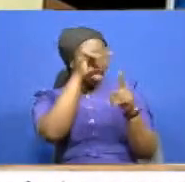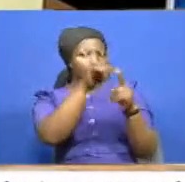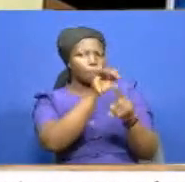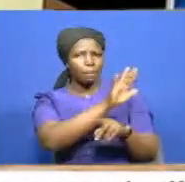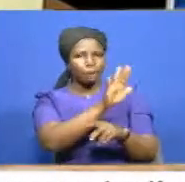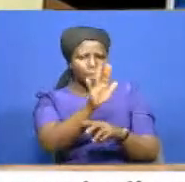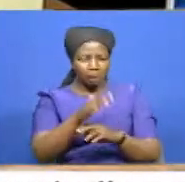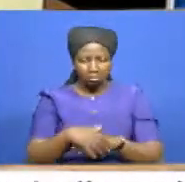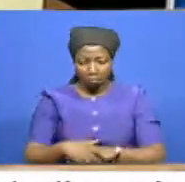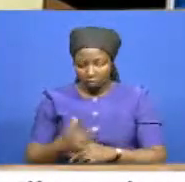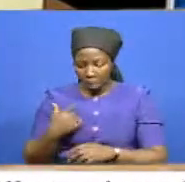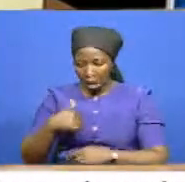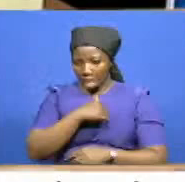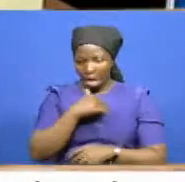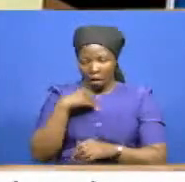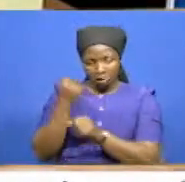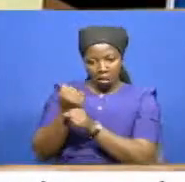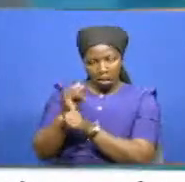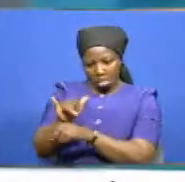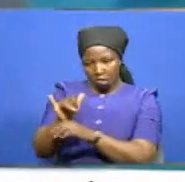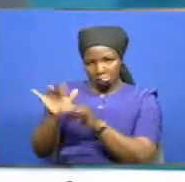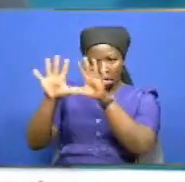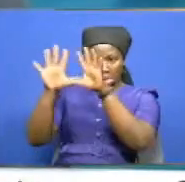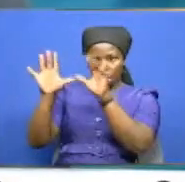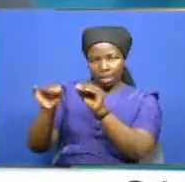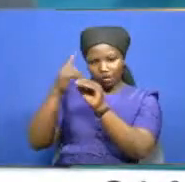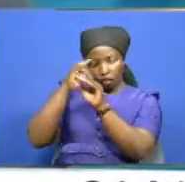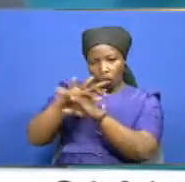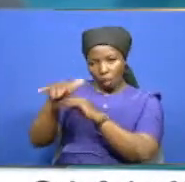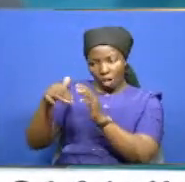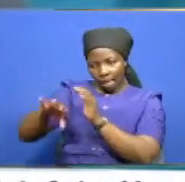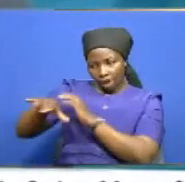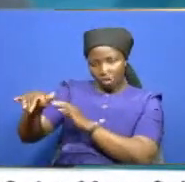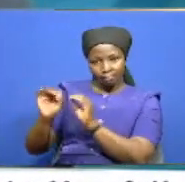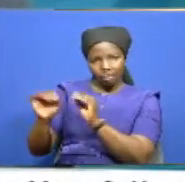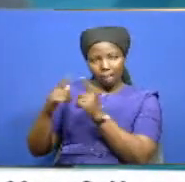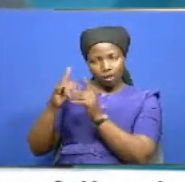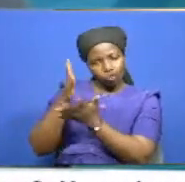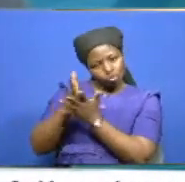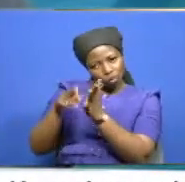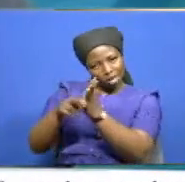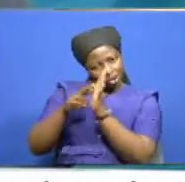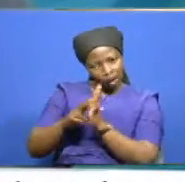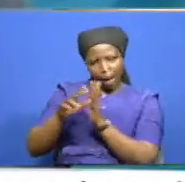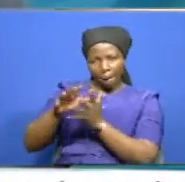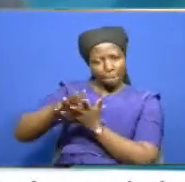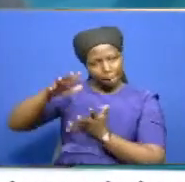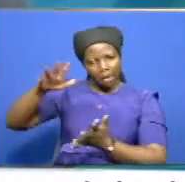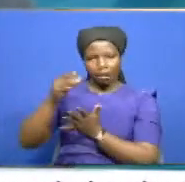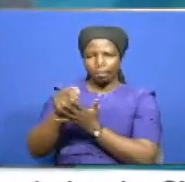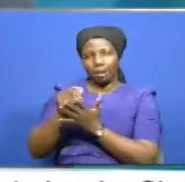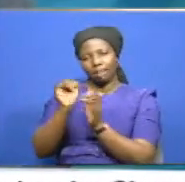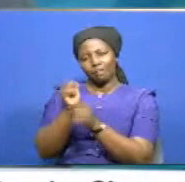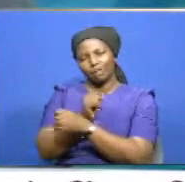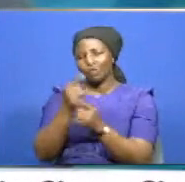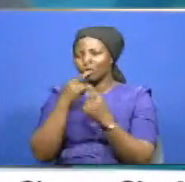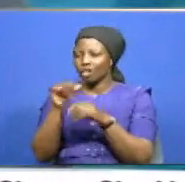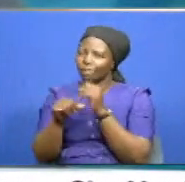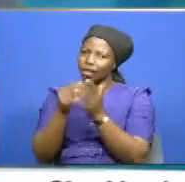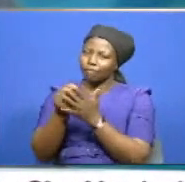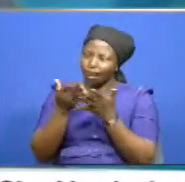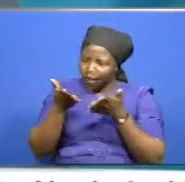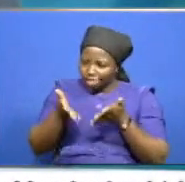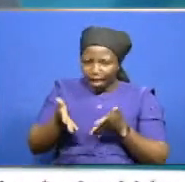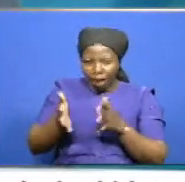Hatujafanya hiyo ya kaunti zote, lakini pesa ni mingi. Siwezi ongea mimi ya pesa sahi, lakini pesa ni mingi.